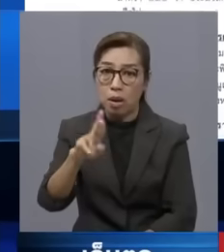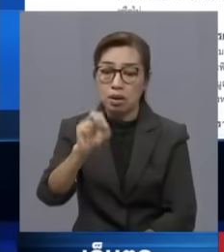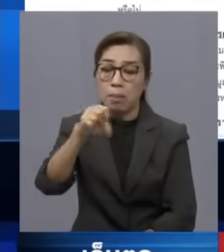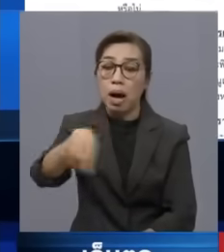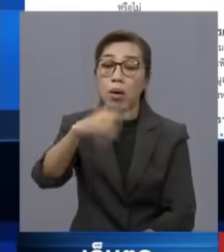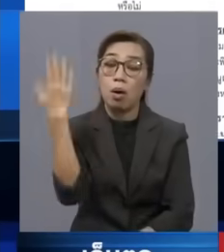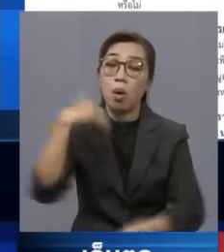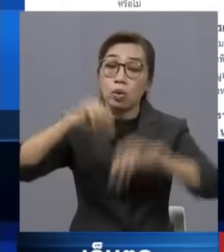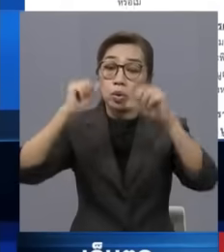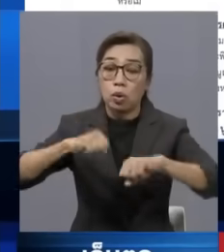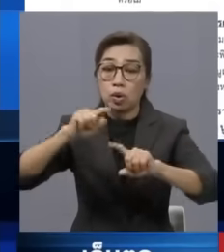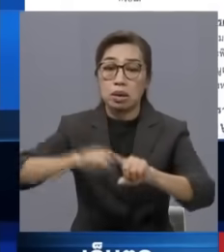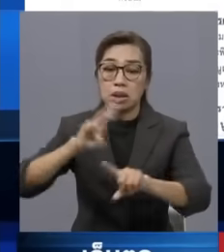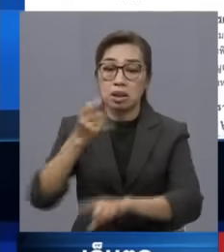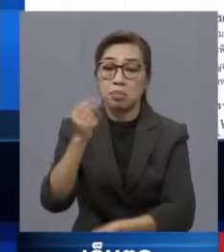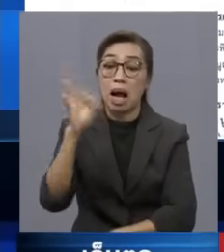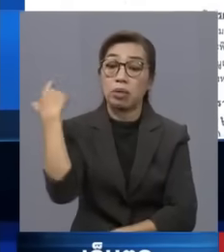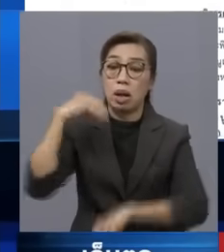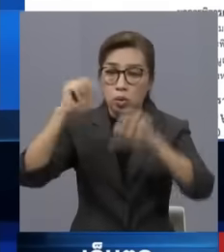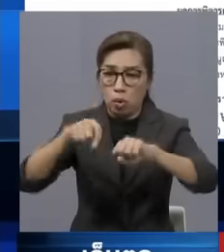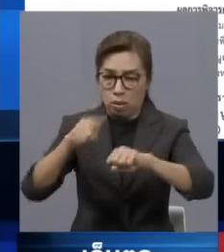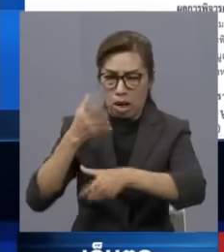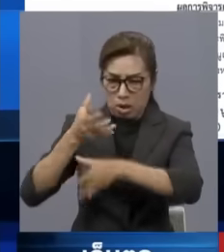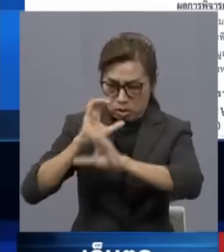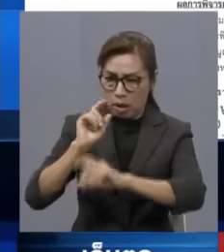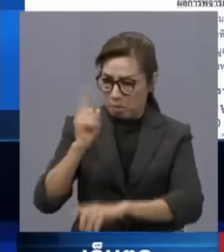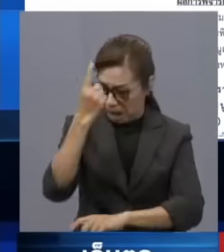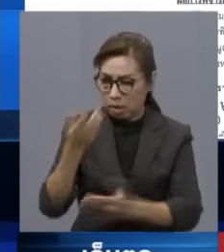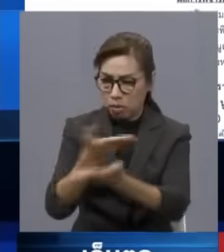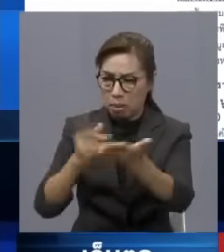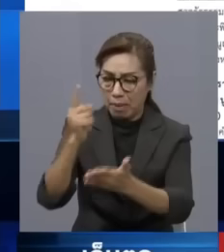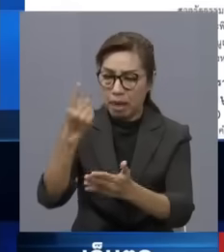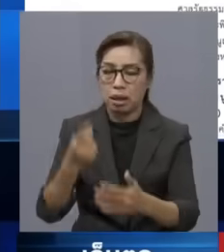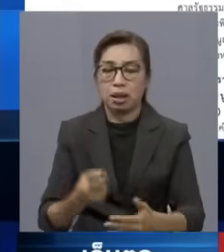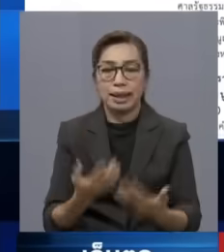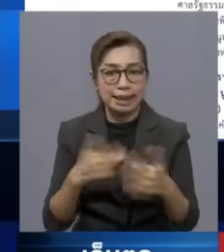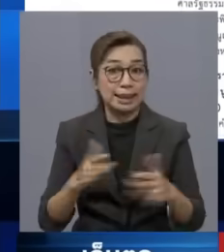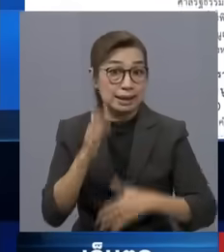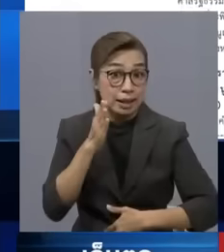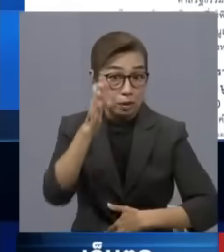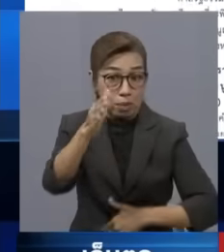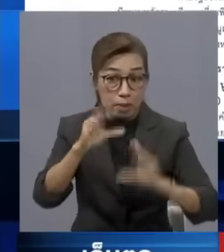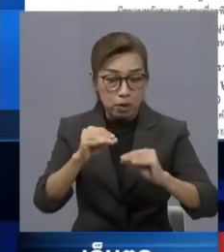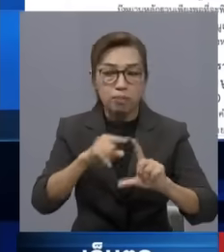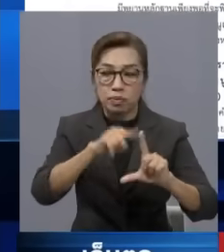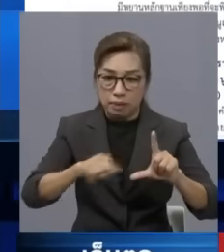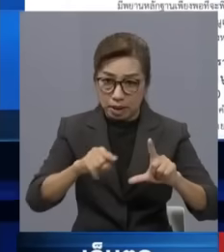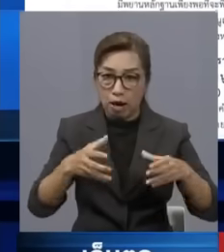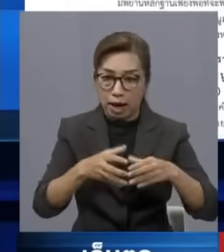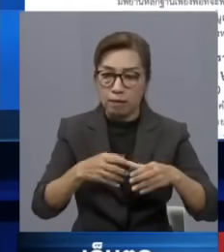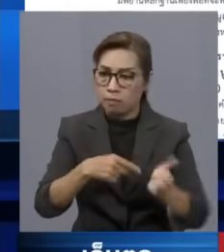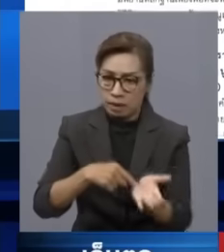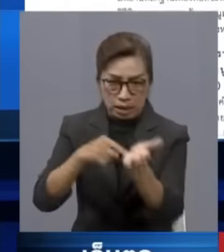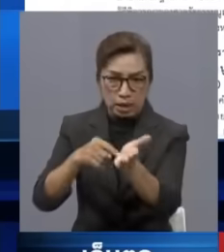ในวันที่ 19กรกฎาคมไปแล้วการประชุมครั้งต่อไปพรรคยืนยันจะเสนอญัตติดังกล่าวทั้งนี้คุณ